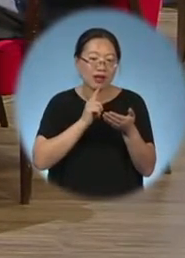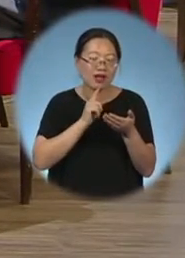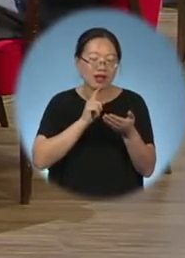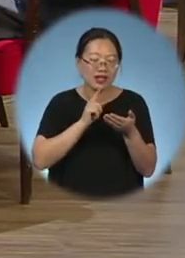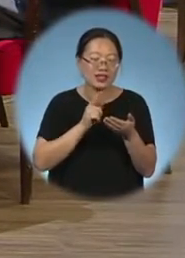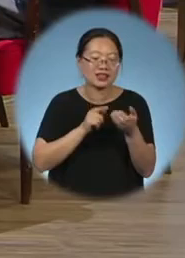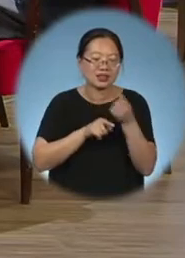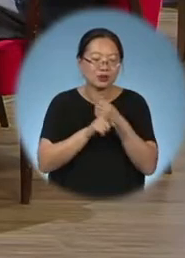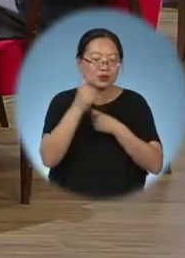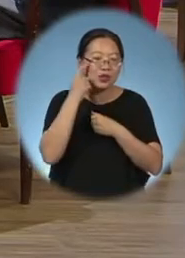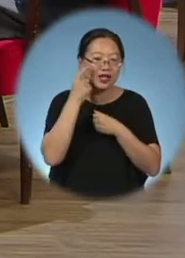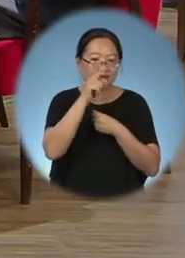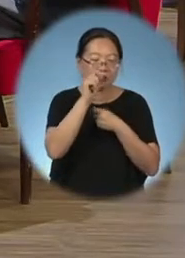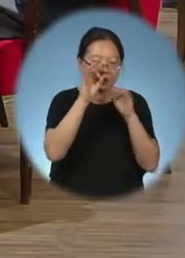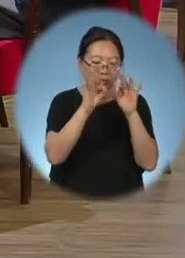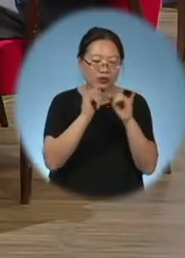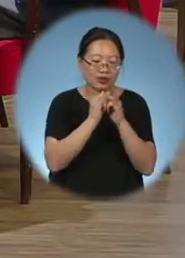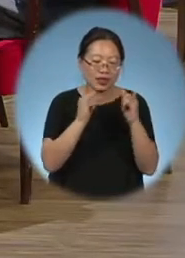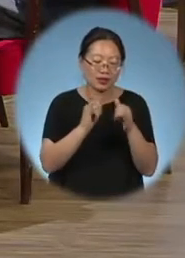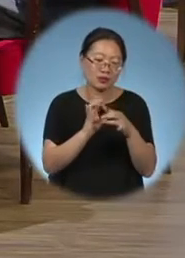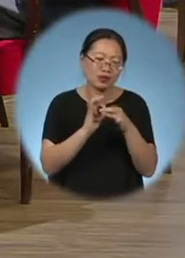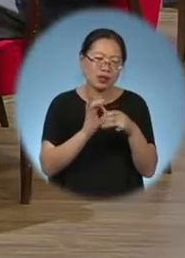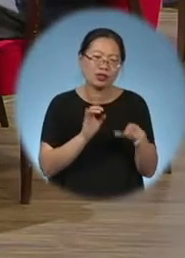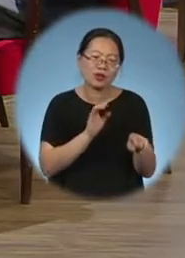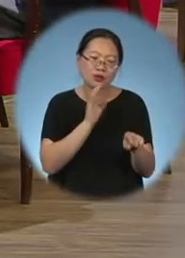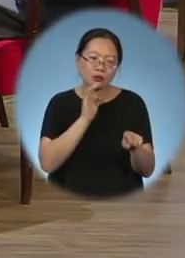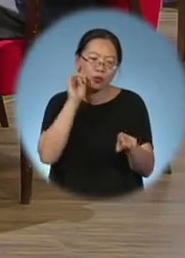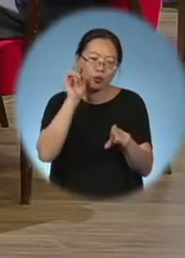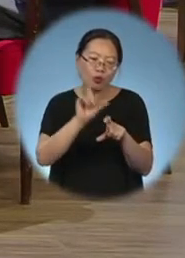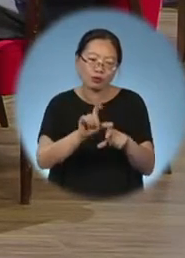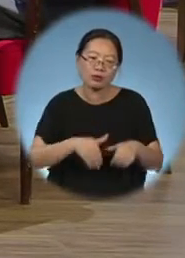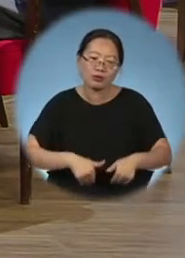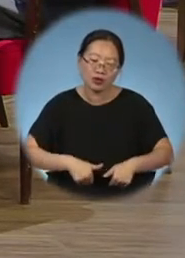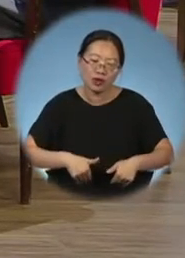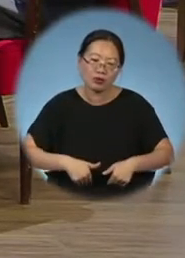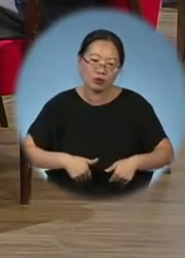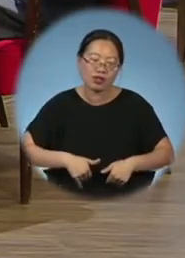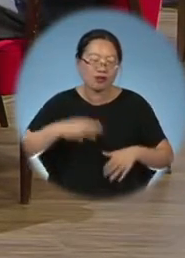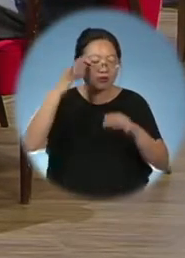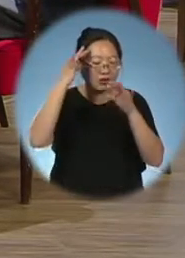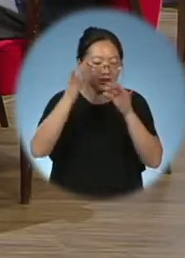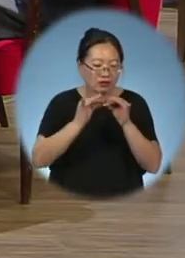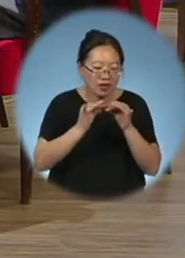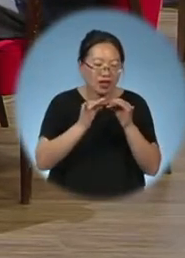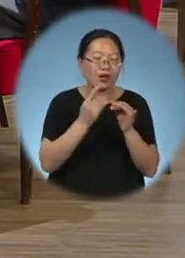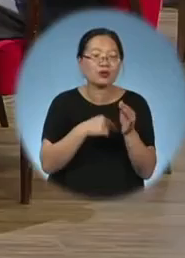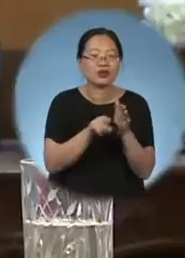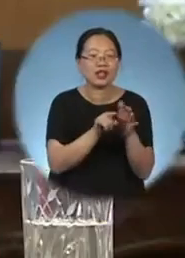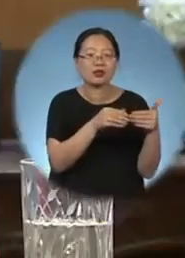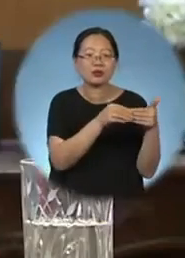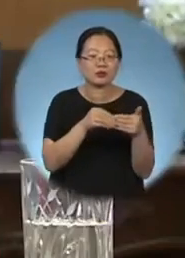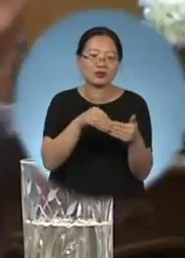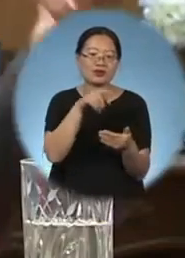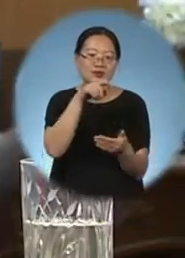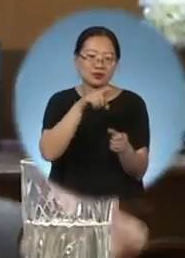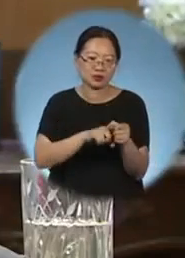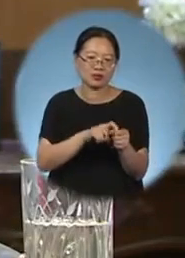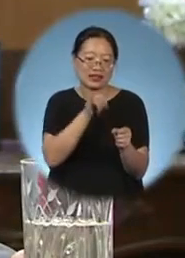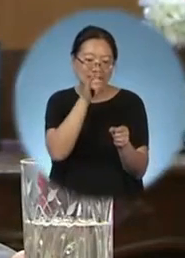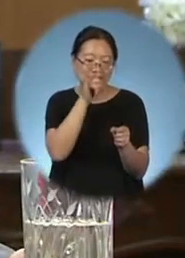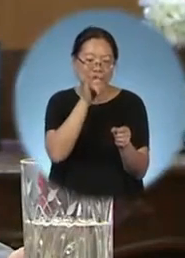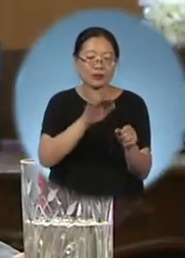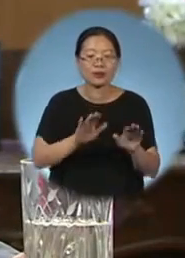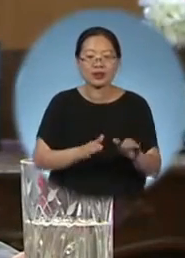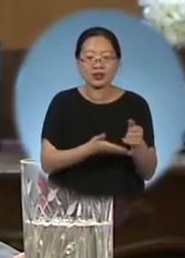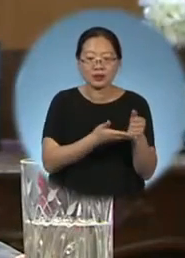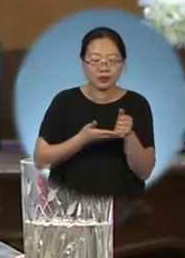던진 것도 시청자분들로 하여금 아 저거 진짜 고민해봐야 되는구나 이 생각을 하게끔 하는 건데요. 자 그리고 이제 오늘 모신